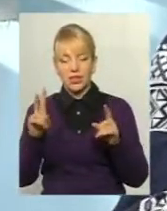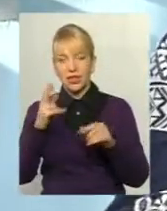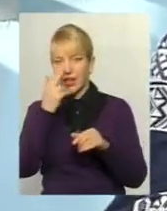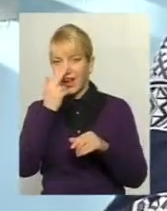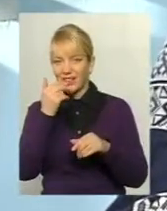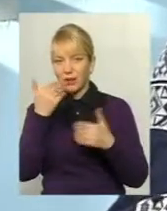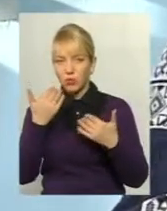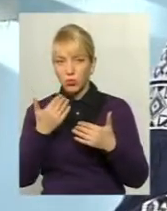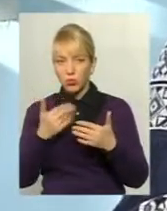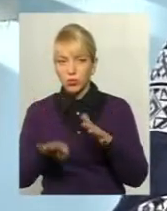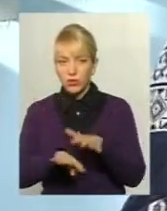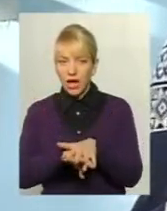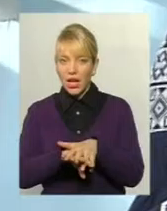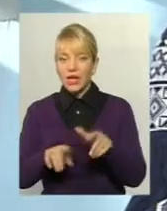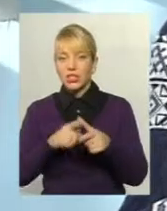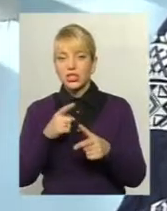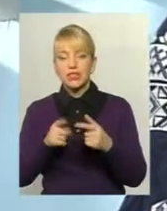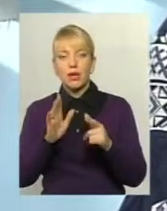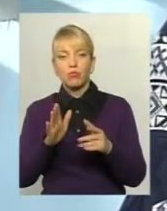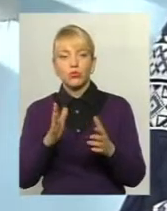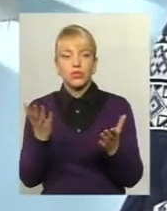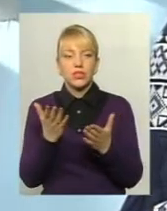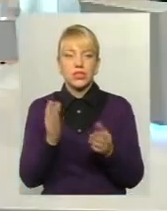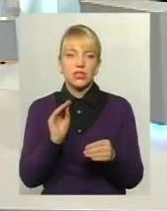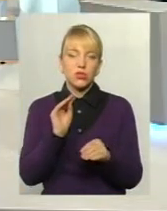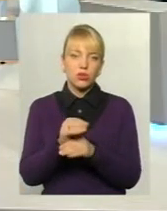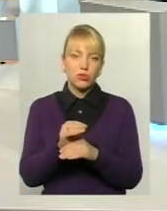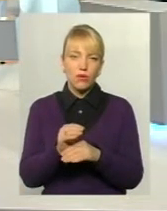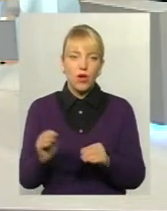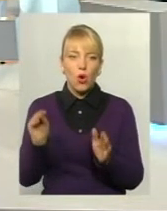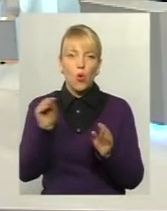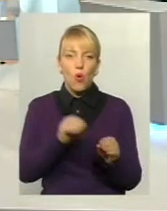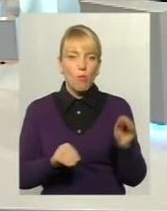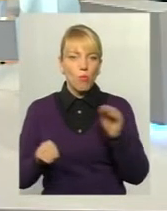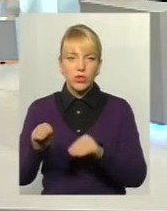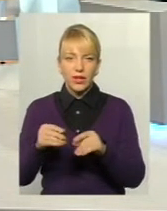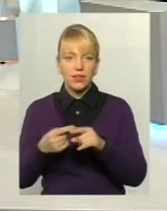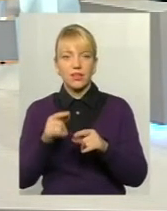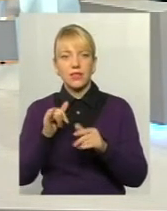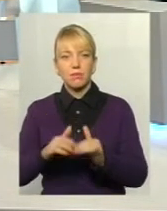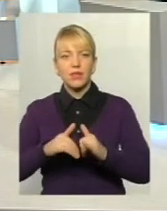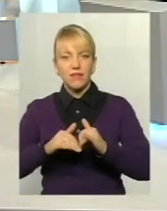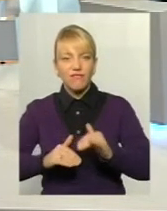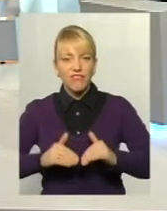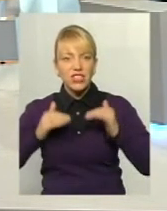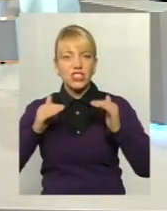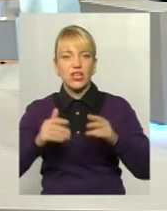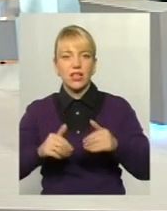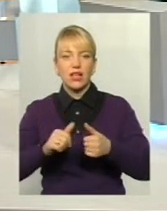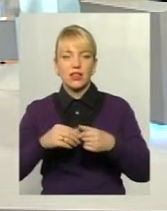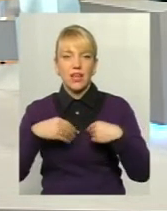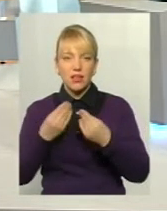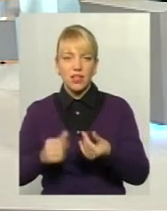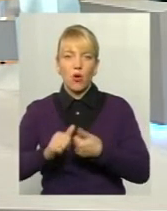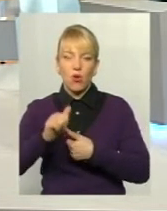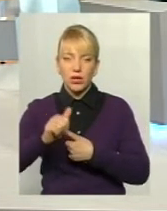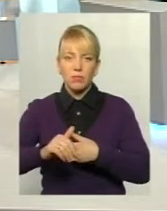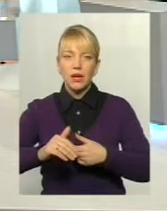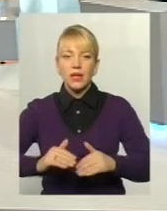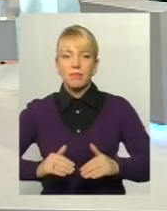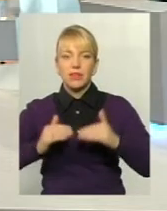чудово? Чи це, можливо, буде якась додаткова компонента із підвищенням певних окремих кваліфікацій, як